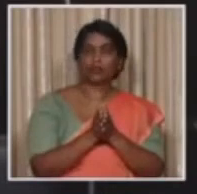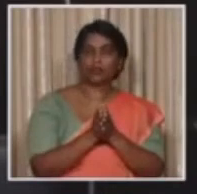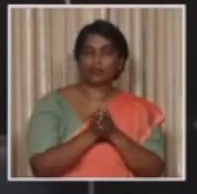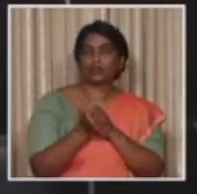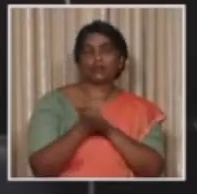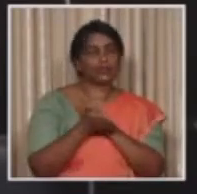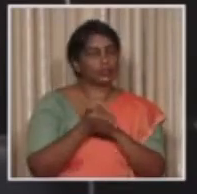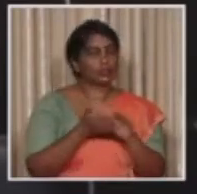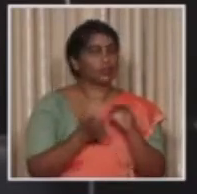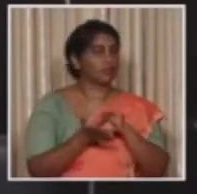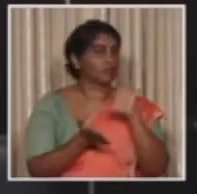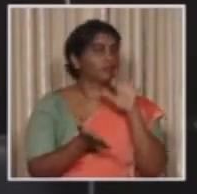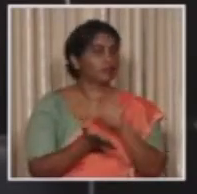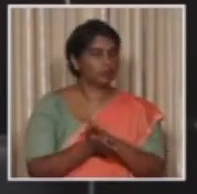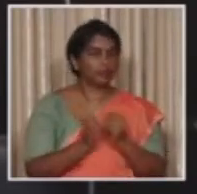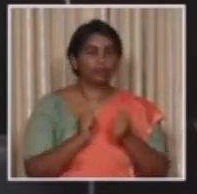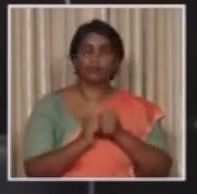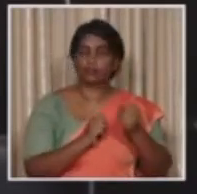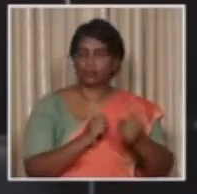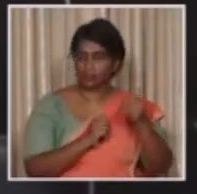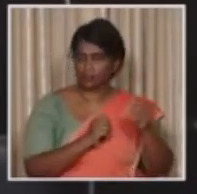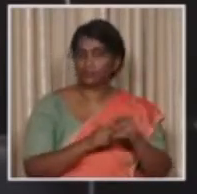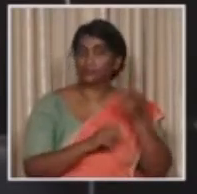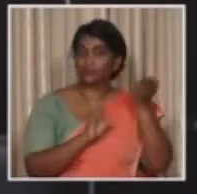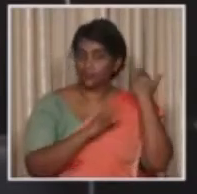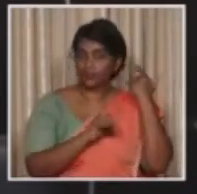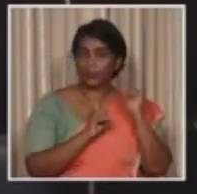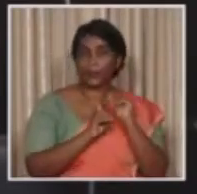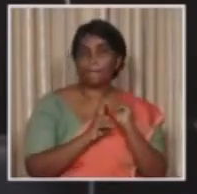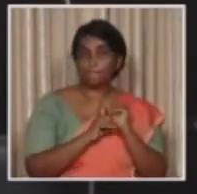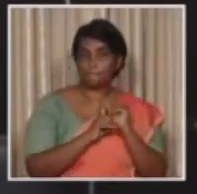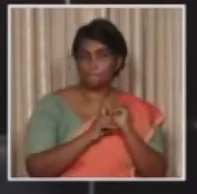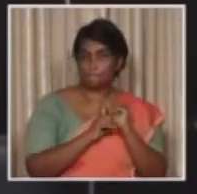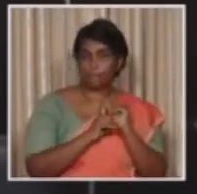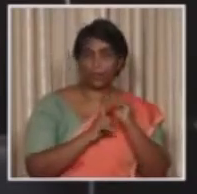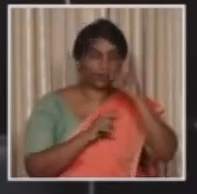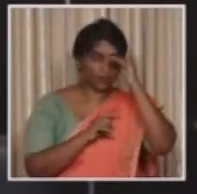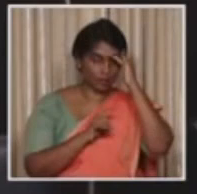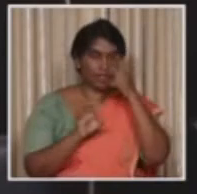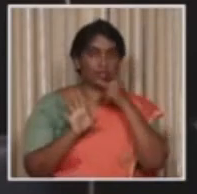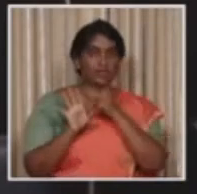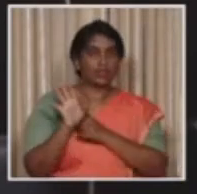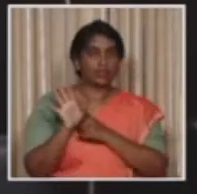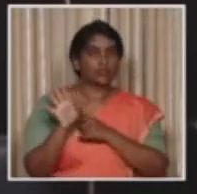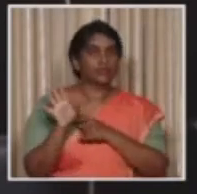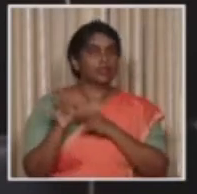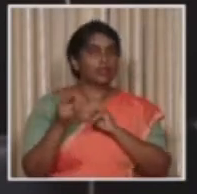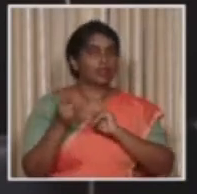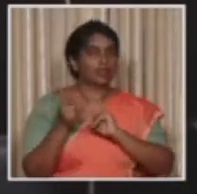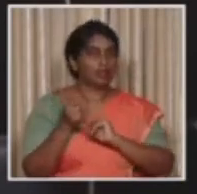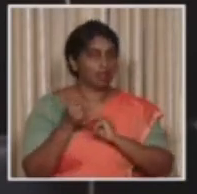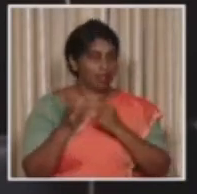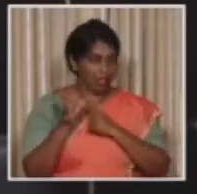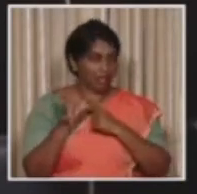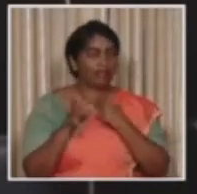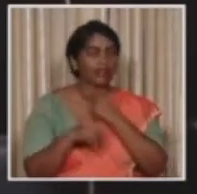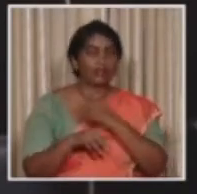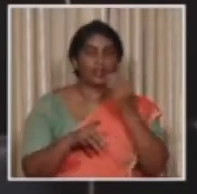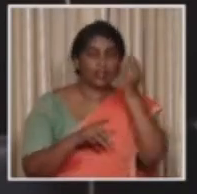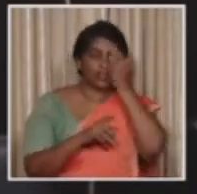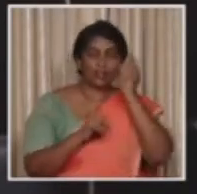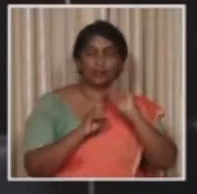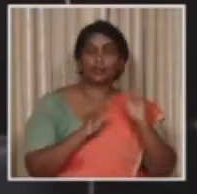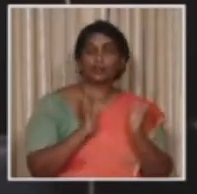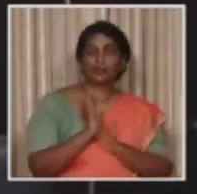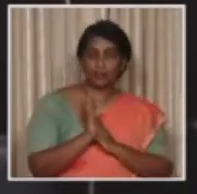සාමය ස්ථාපිත කරලා ඉදිරියට යන්නට. එදා පලස්තීන නායක යසර් අර්ෆත් මැතිතුමා ඊශ්‍රායල්